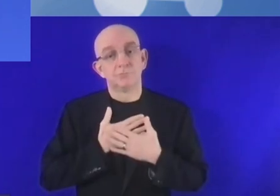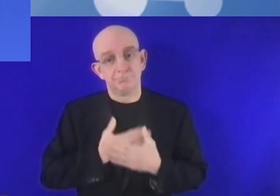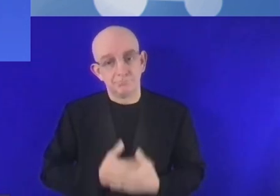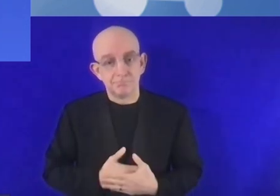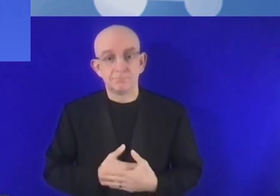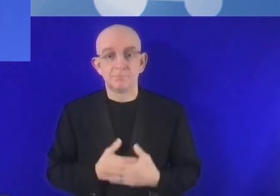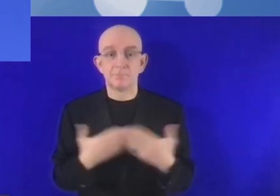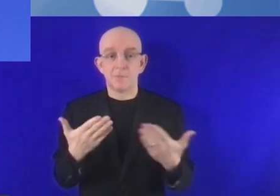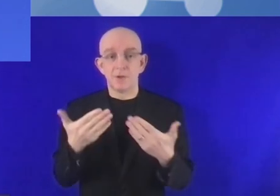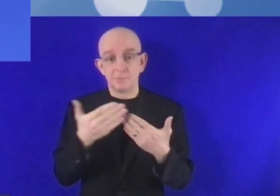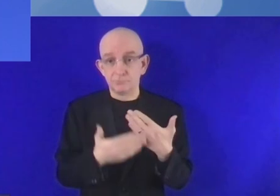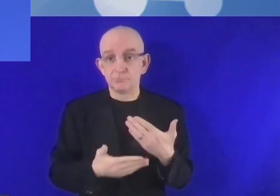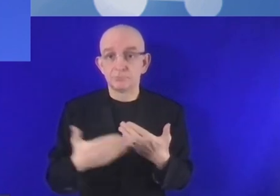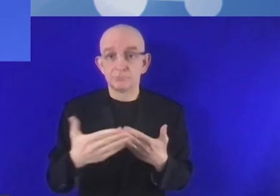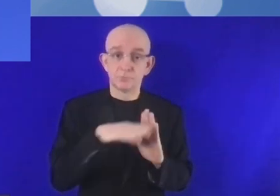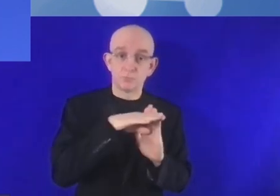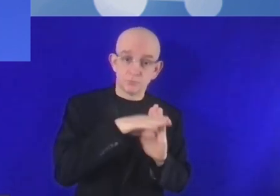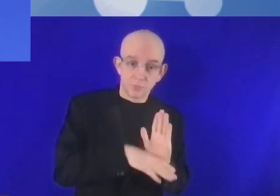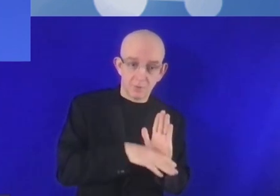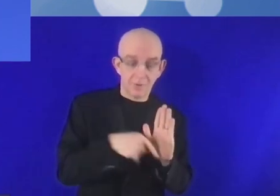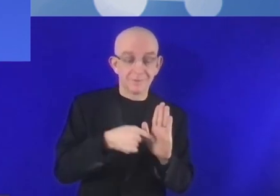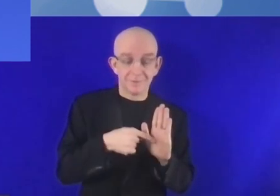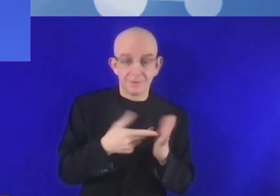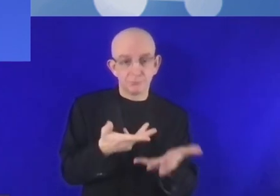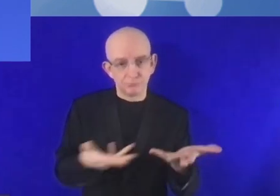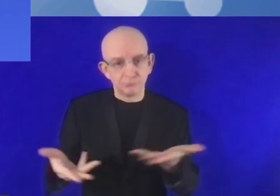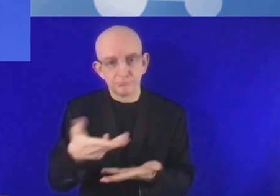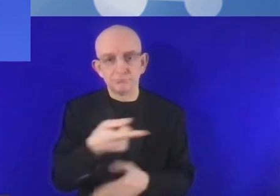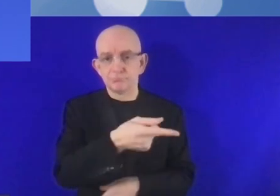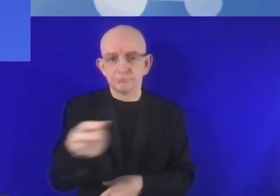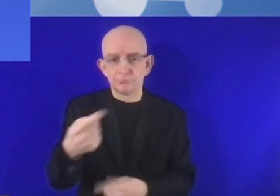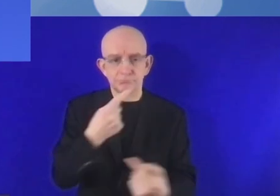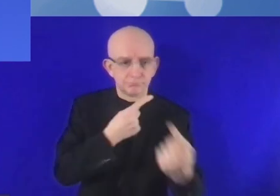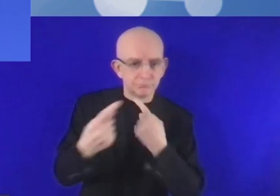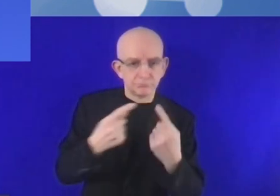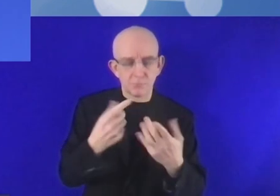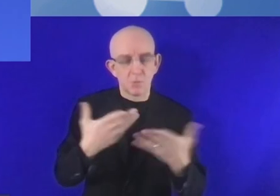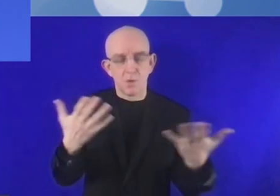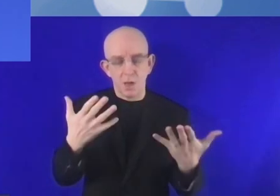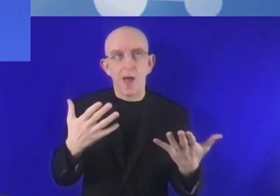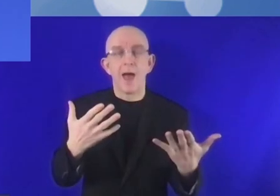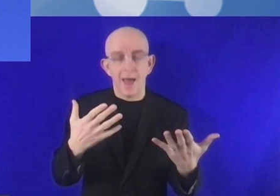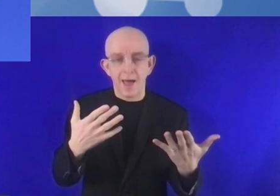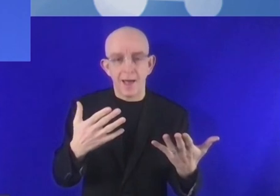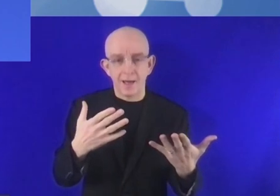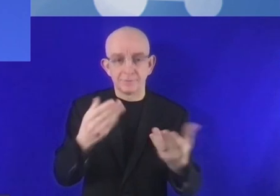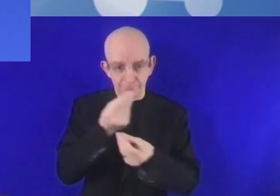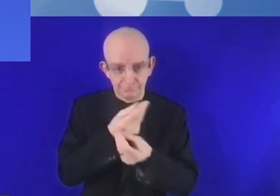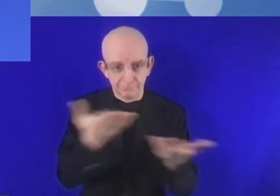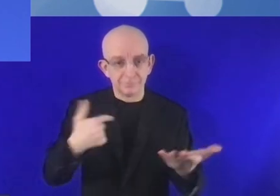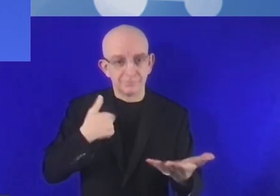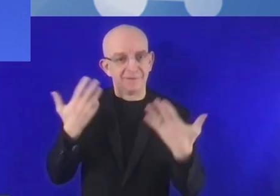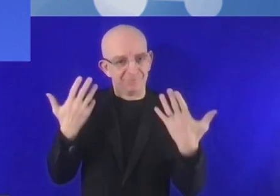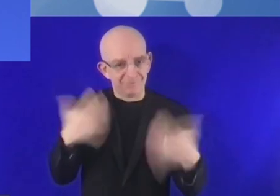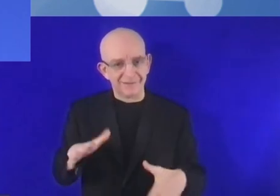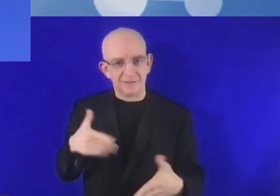Wszyscy bardzo wiele nauczyliśmy się podczas pandemii i jedną z takich lekcji, którą wyciągnęliśmy z tego kryzysu, jest to, że dostęp